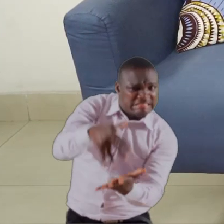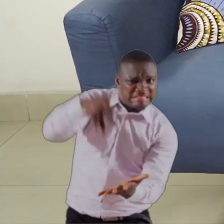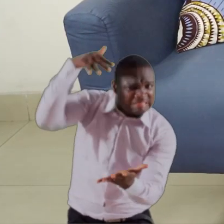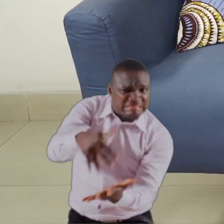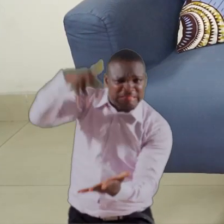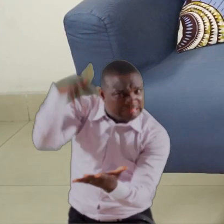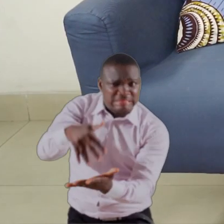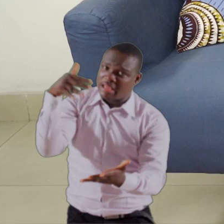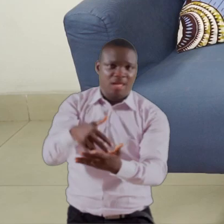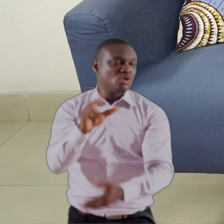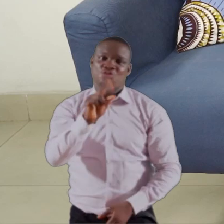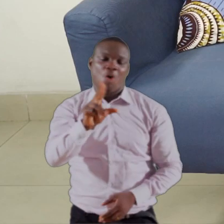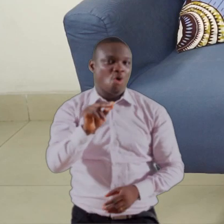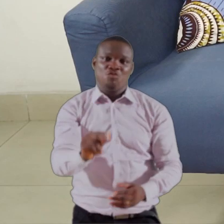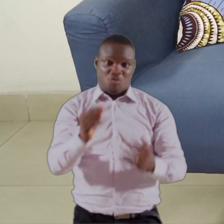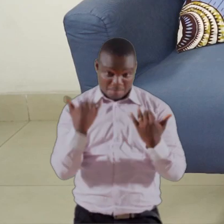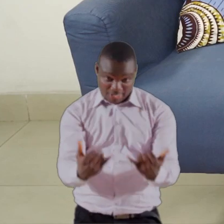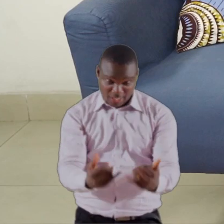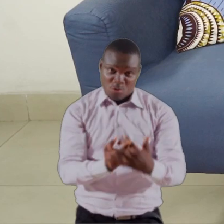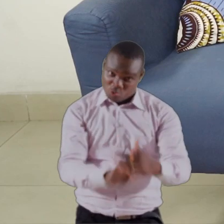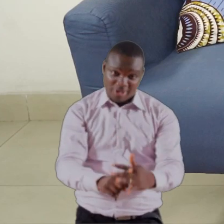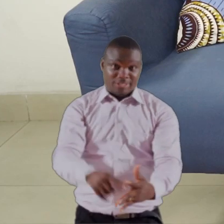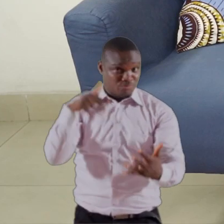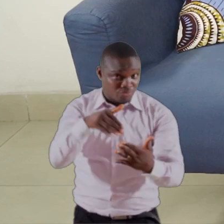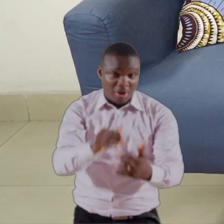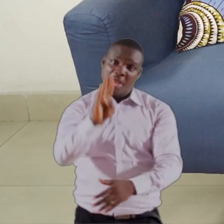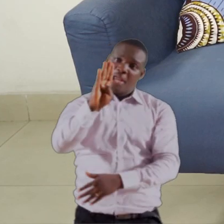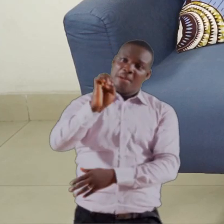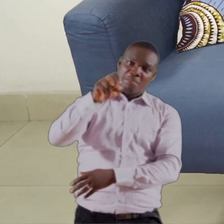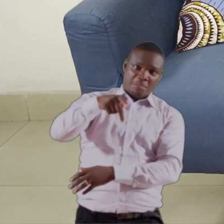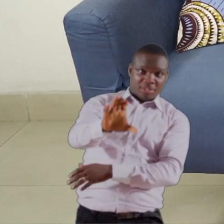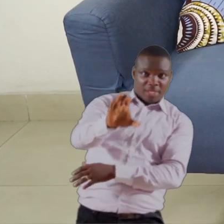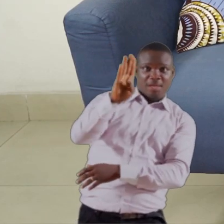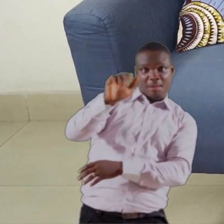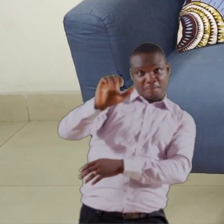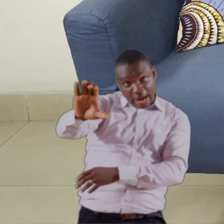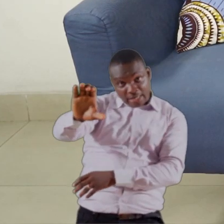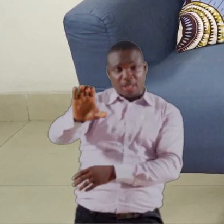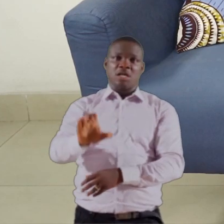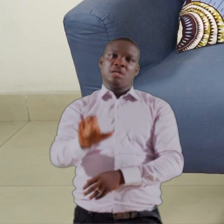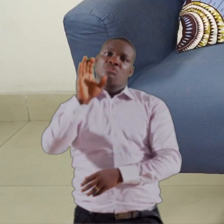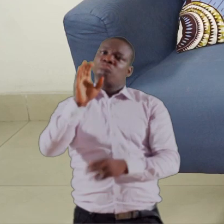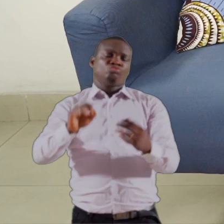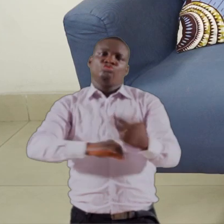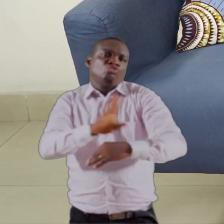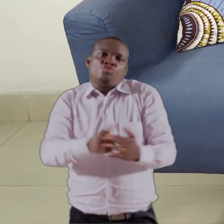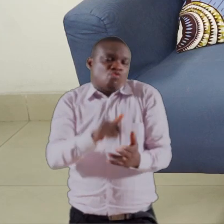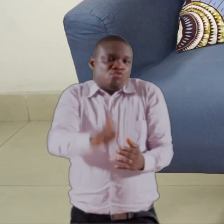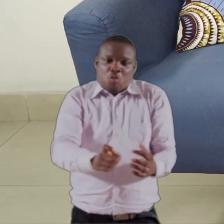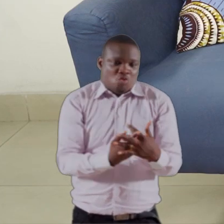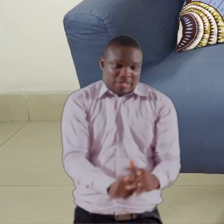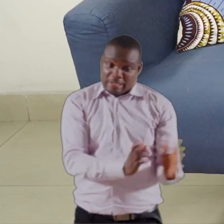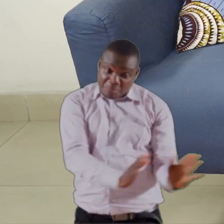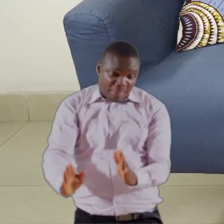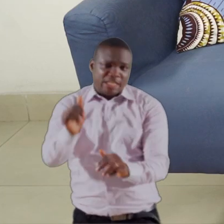corps perdu dans la préparation du BEPC, du BAC ou du CEP. Vous pouvez chaque jour commencer à